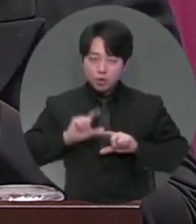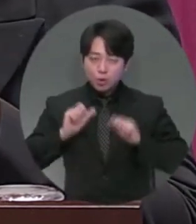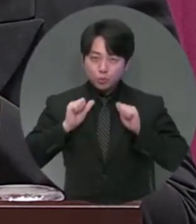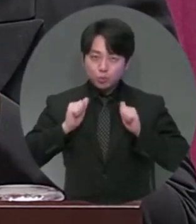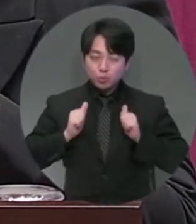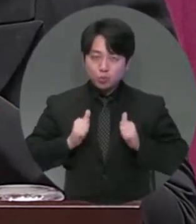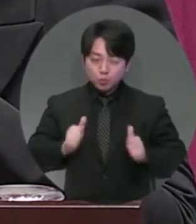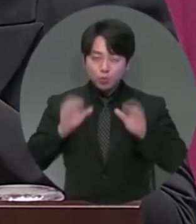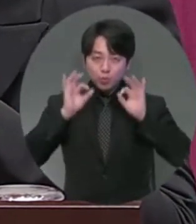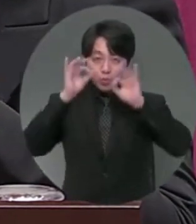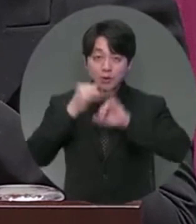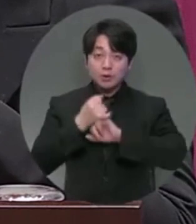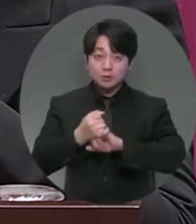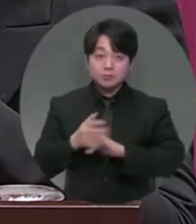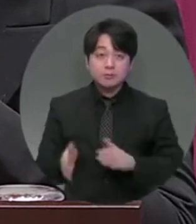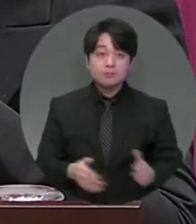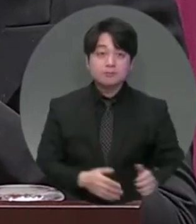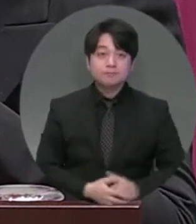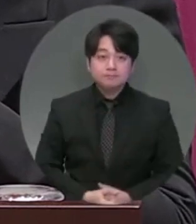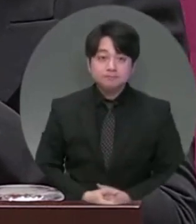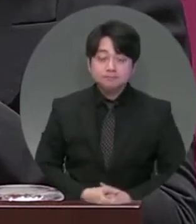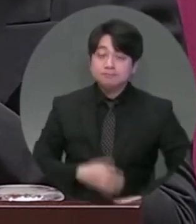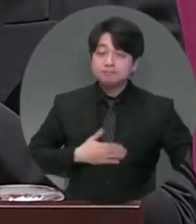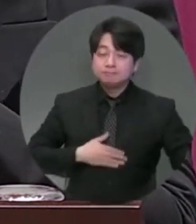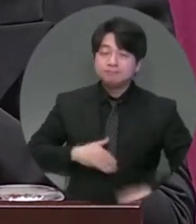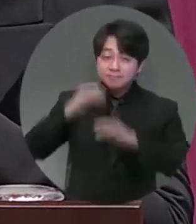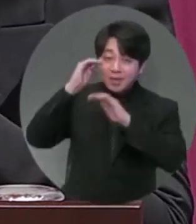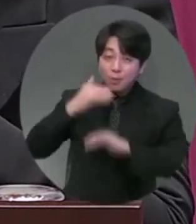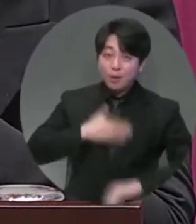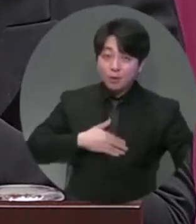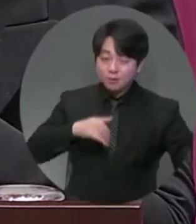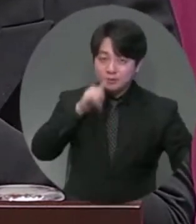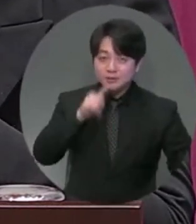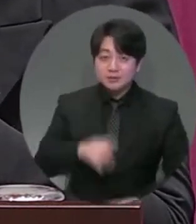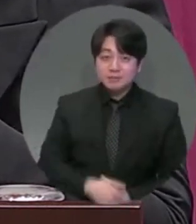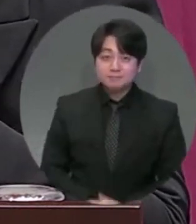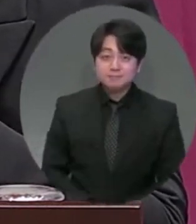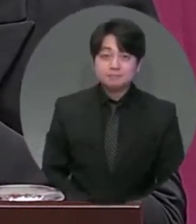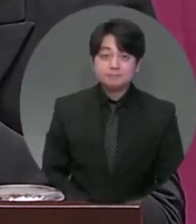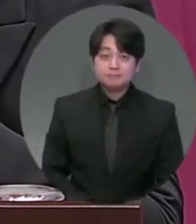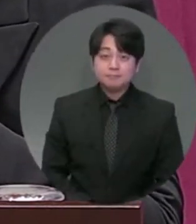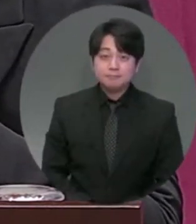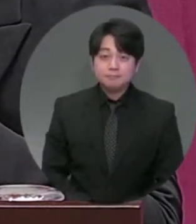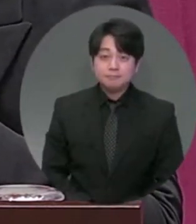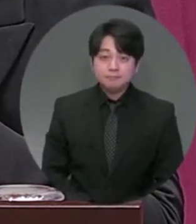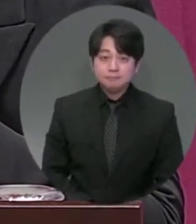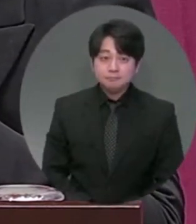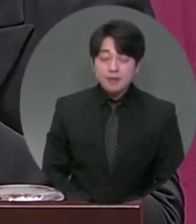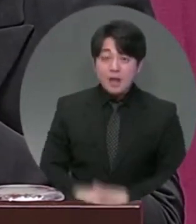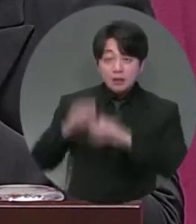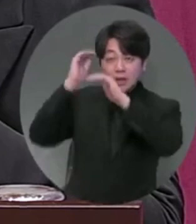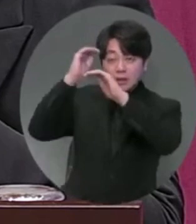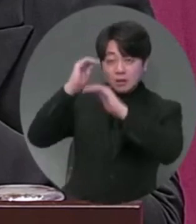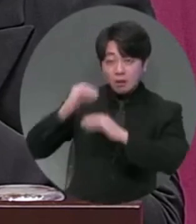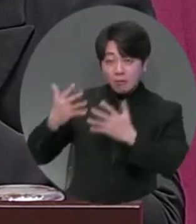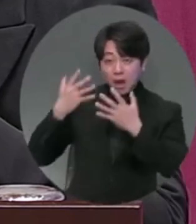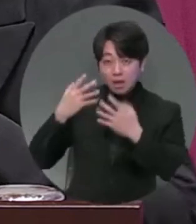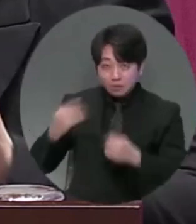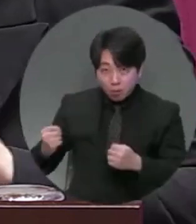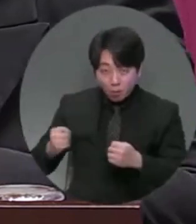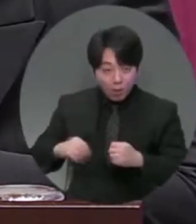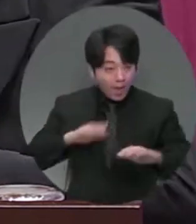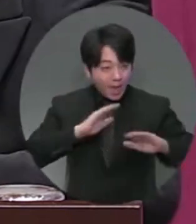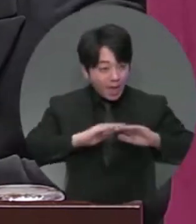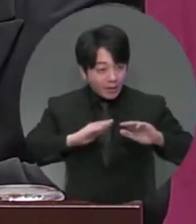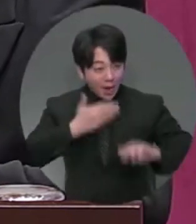저도 그 핵심 추진과제를 받습니다 뭐 내용이 아주 많은 건 아니었지만 뭐 내용이 많다고 다 잘 되는게 아니잖습니까 수사기관의